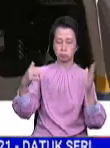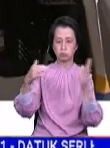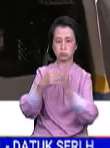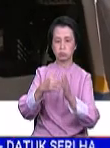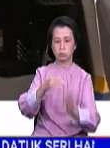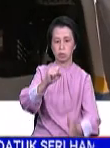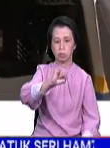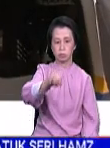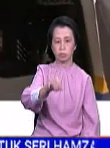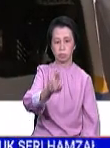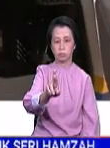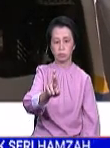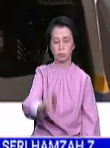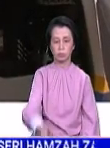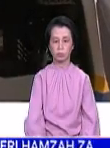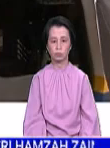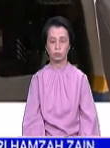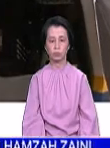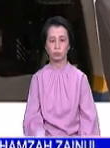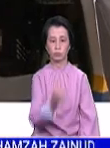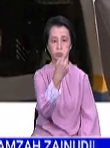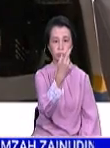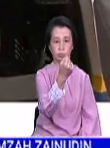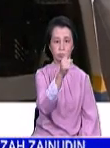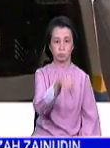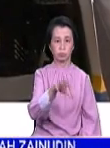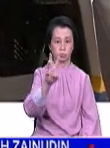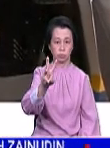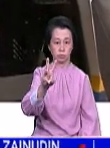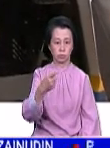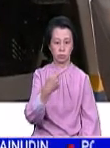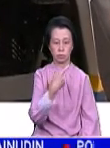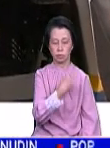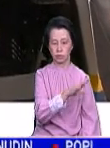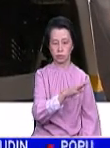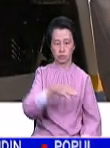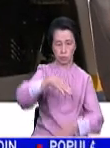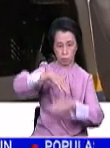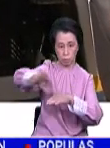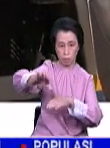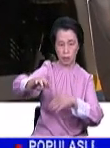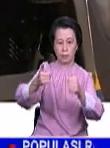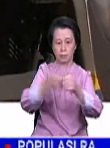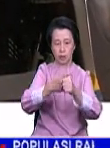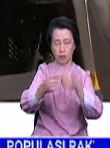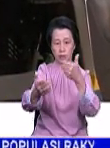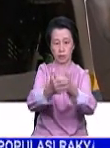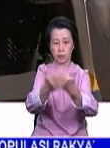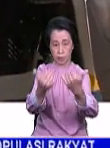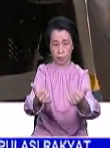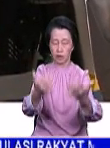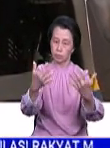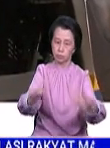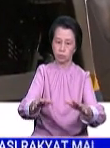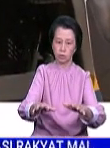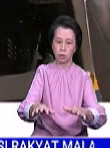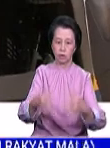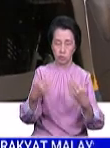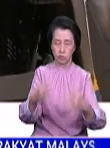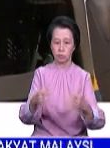pergerakan. Bermula dari 11 Jun 2021, kita telah membuat penghantaran pertama sehinggalah hari ini kita telah membuat